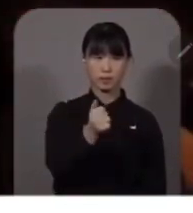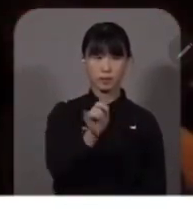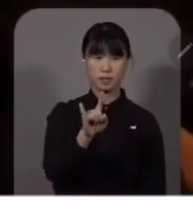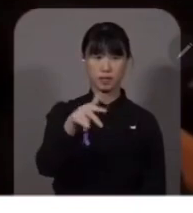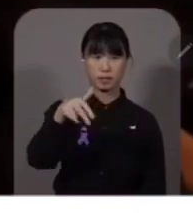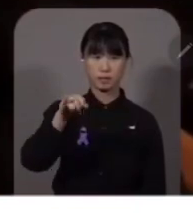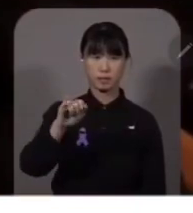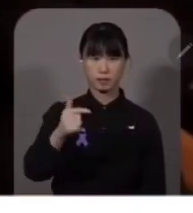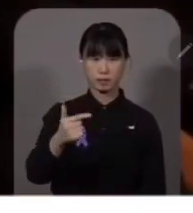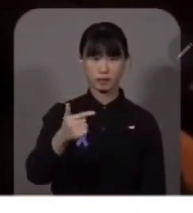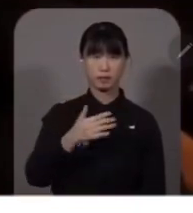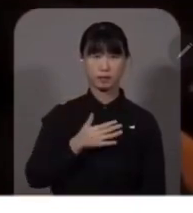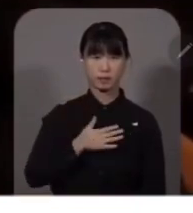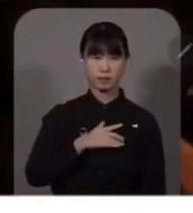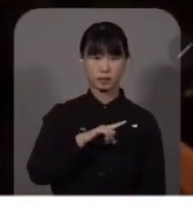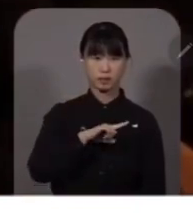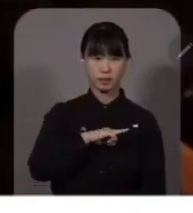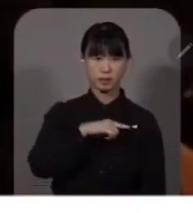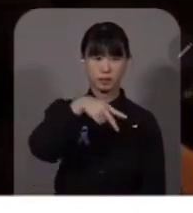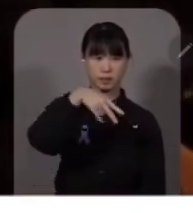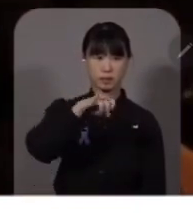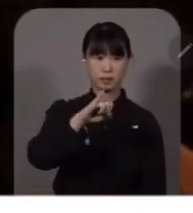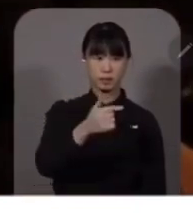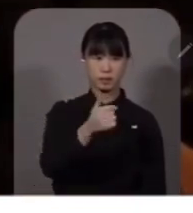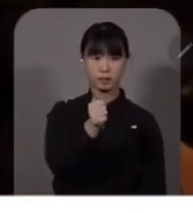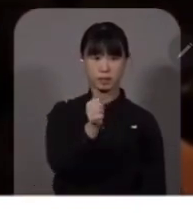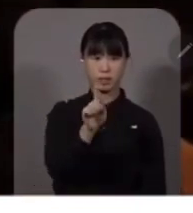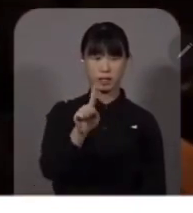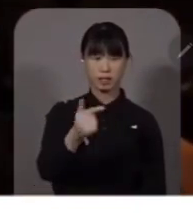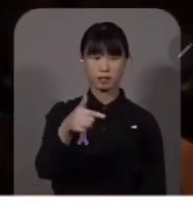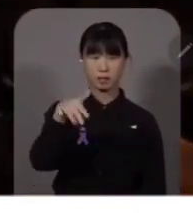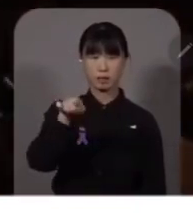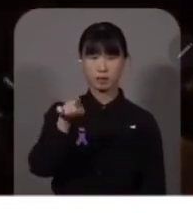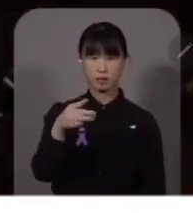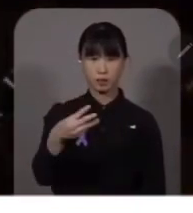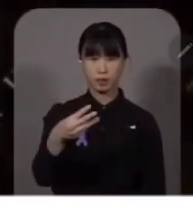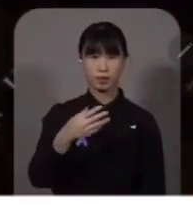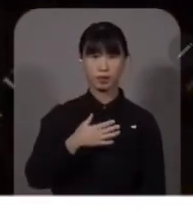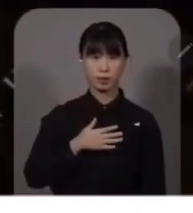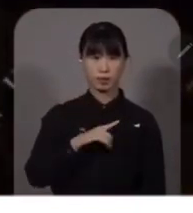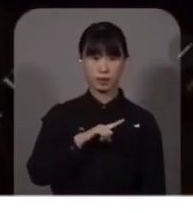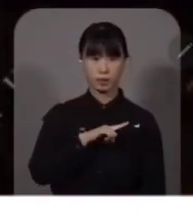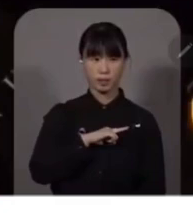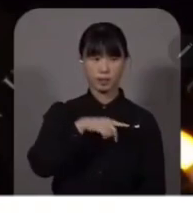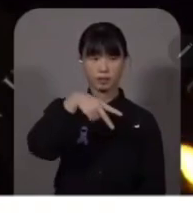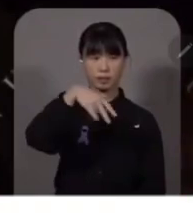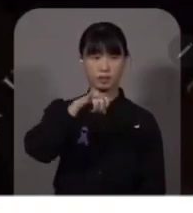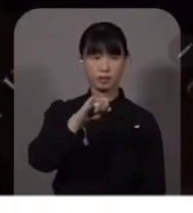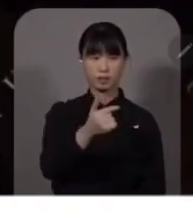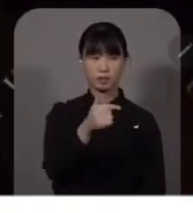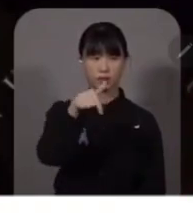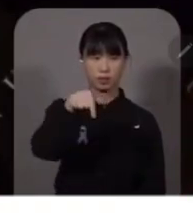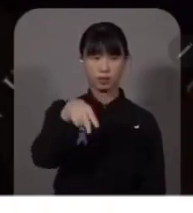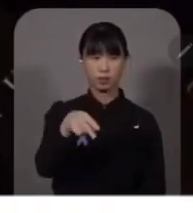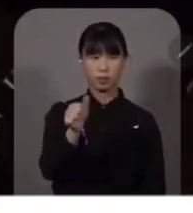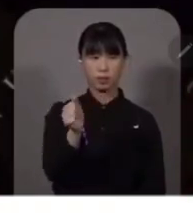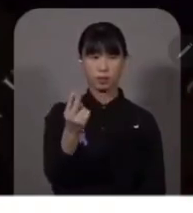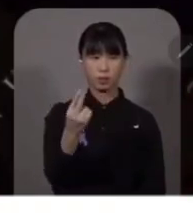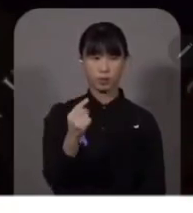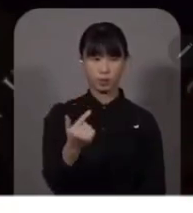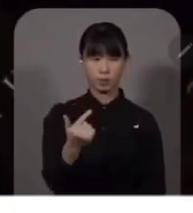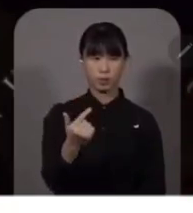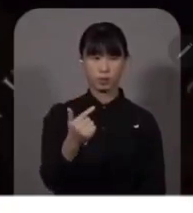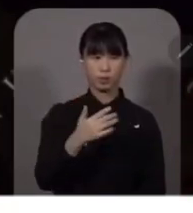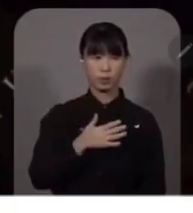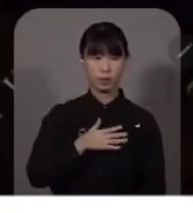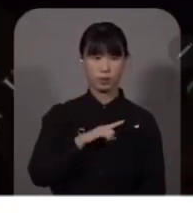신혜진. 내 이름은 신한철. 내 이름은 신규용. 내